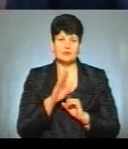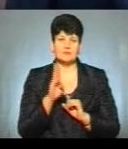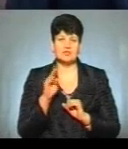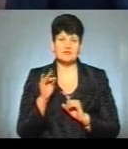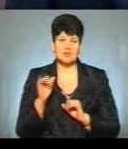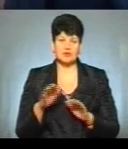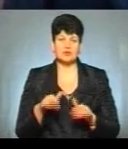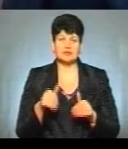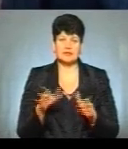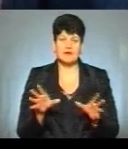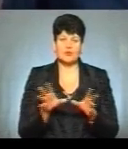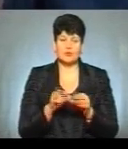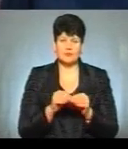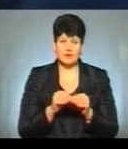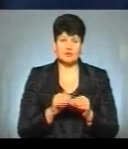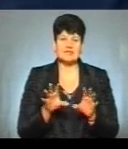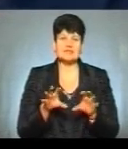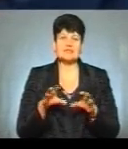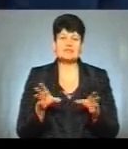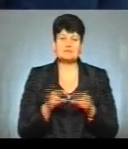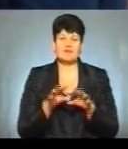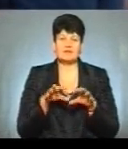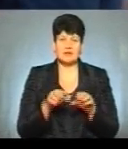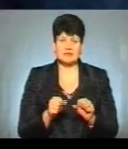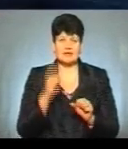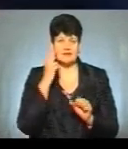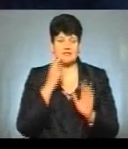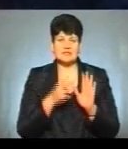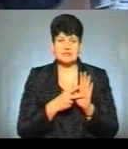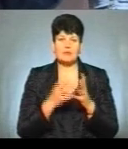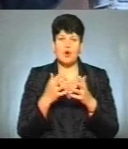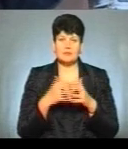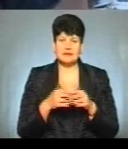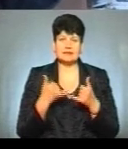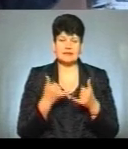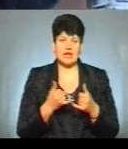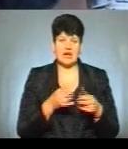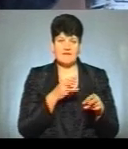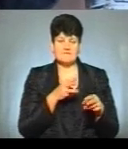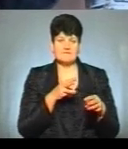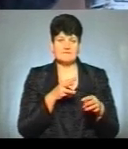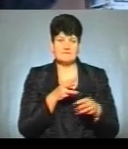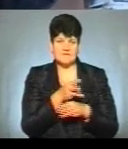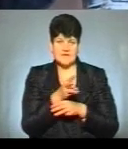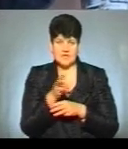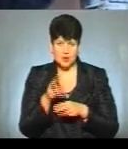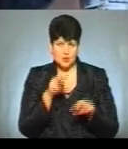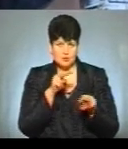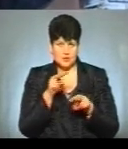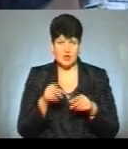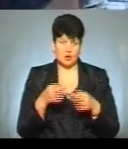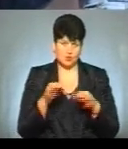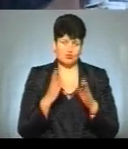Шевченко надав об'єднанню співвласників багатоквартирних будинків «Київська 7» обладнання для відеоспостереження. Доступ до нього мають